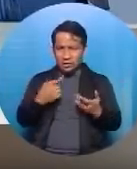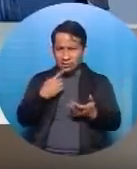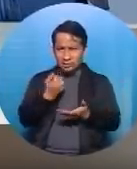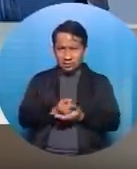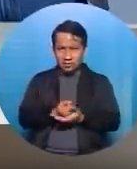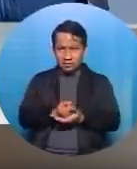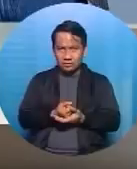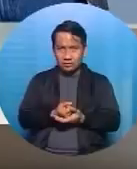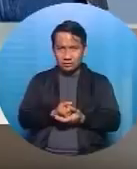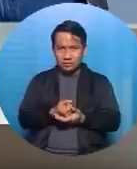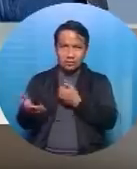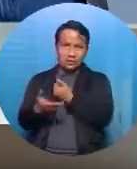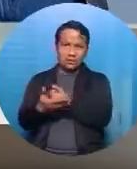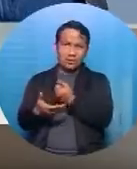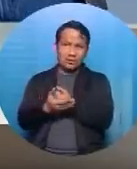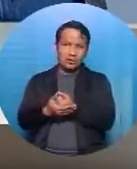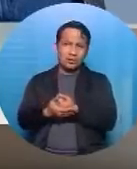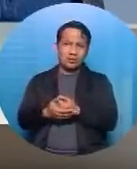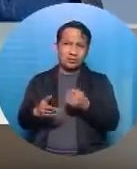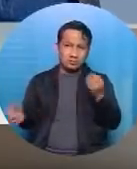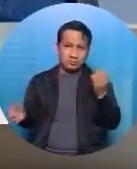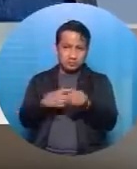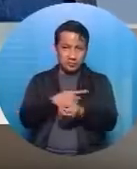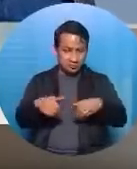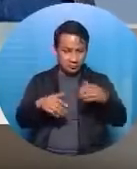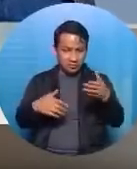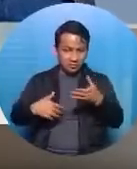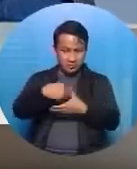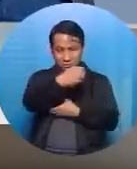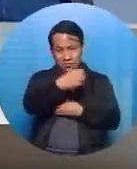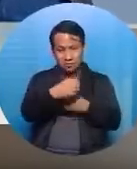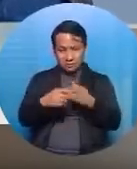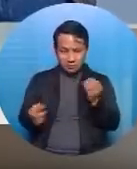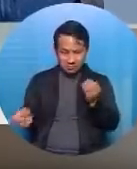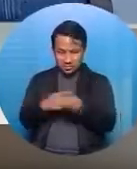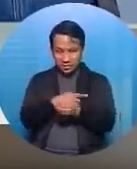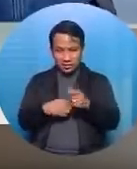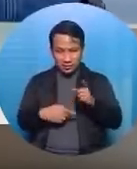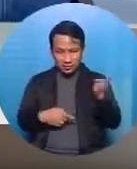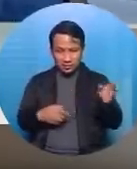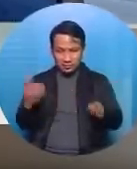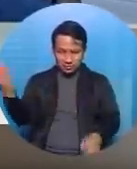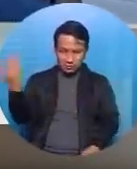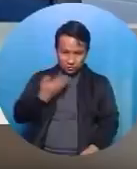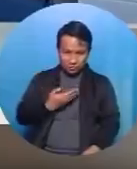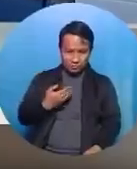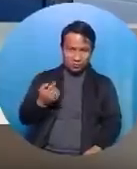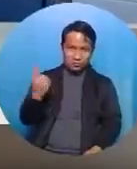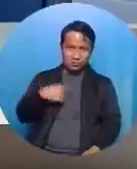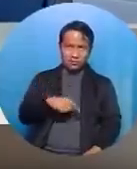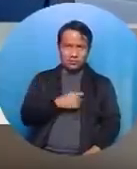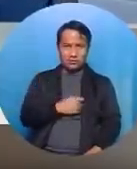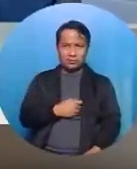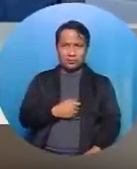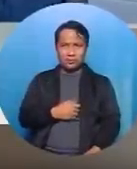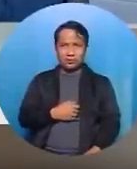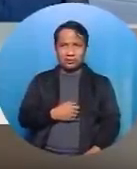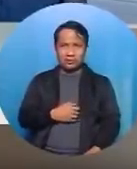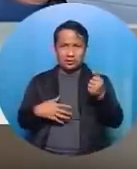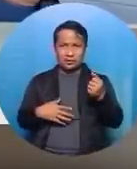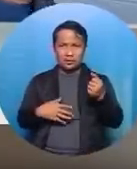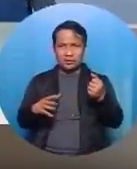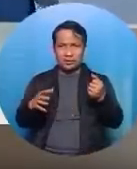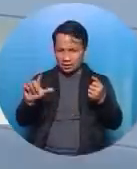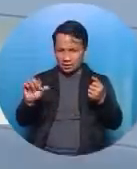sahod daw po sa kanila. Ah, pinalayas daw siya. Kaya nung pinalayas siya, dumiretso po dyan po sa inyo. Opo. Opo. Sandila po,